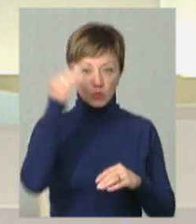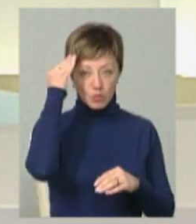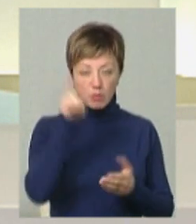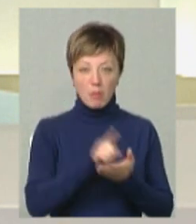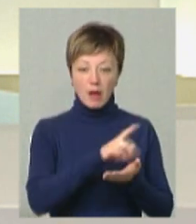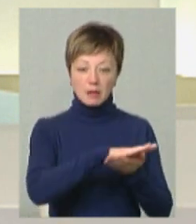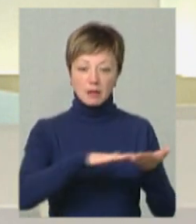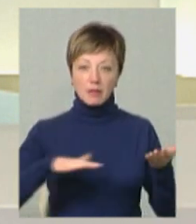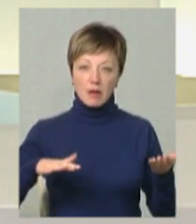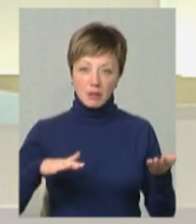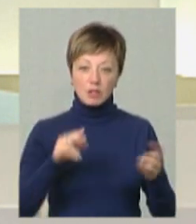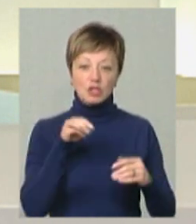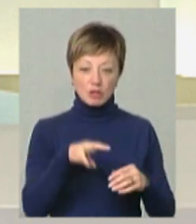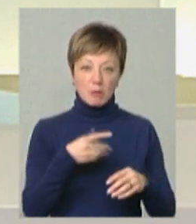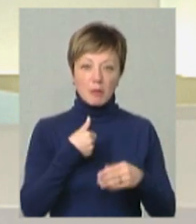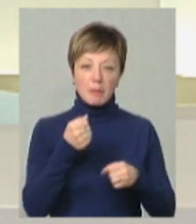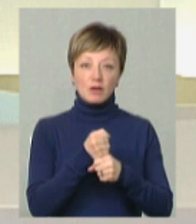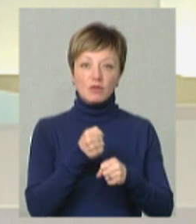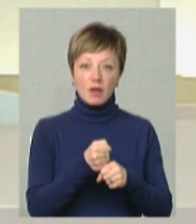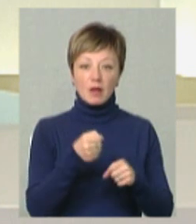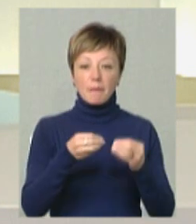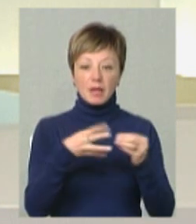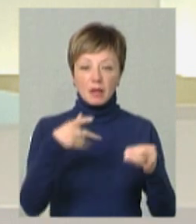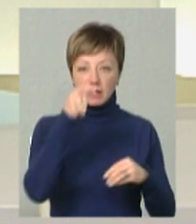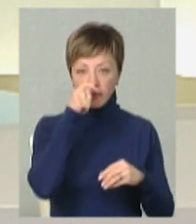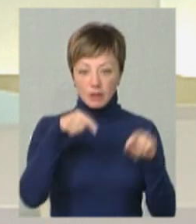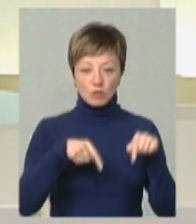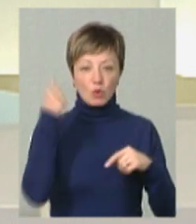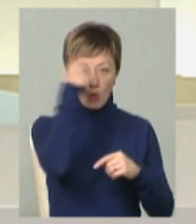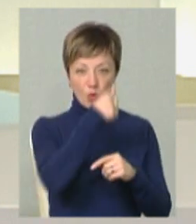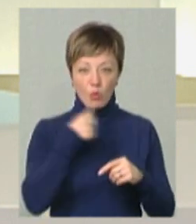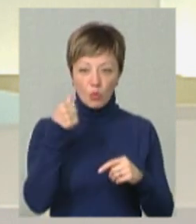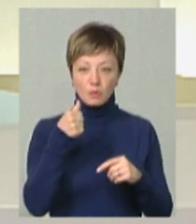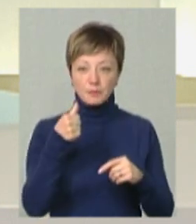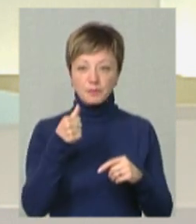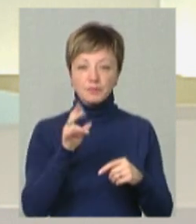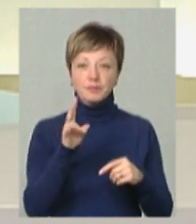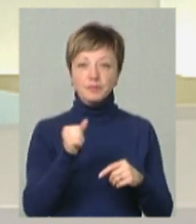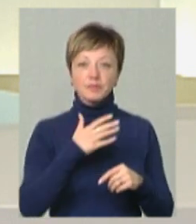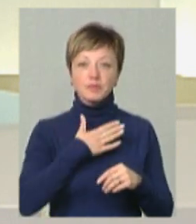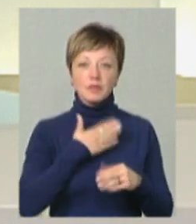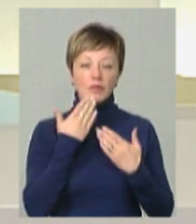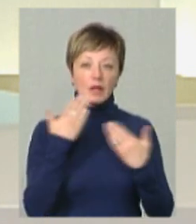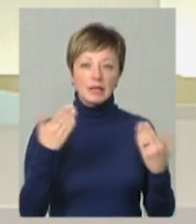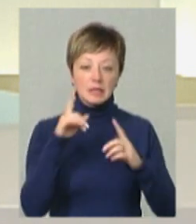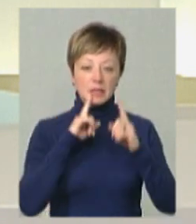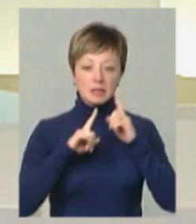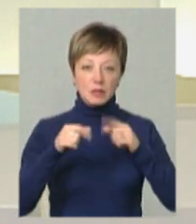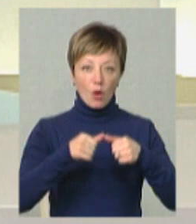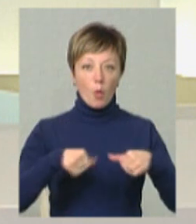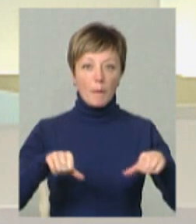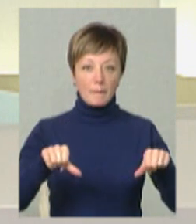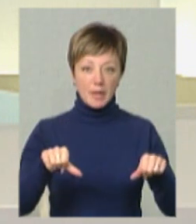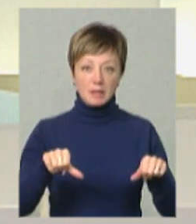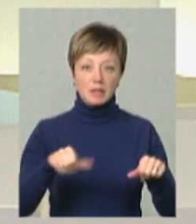тривати. І над чим ми і працювали, ось 15 квітня цього року на нашому крайньому засіданні топонімічної